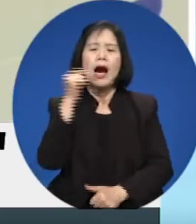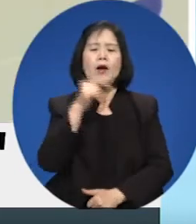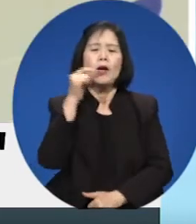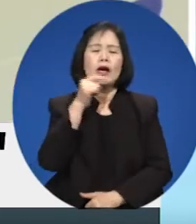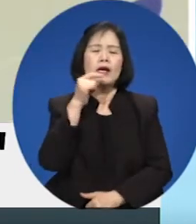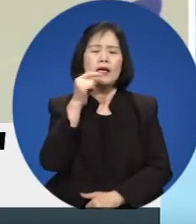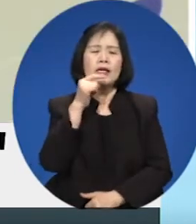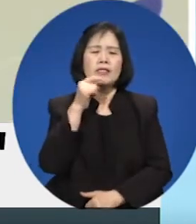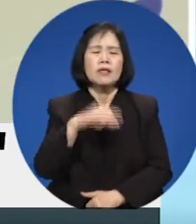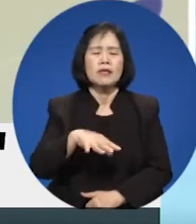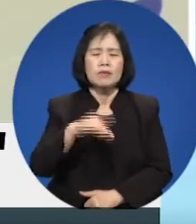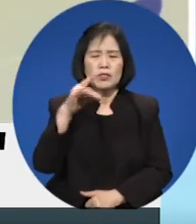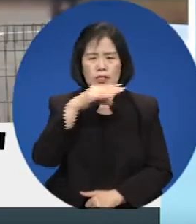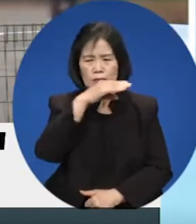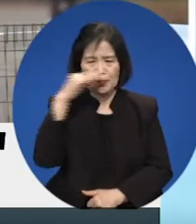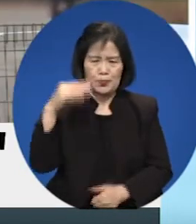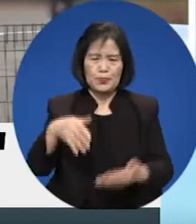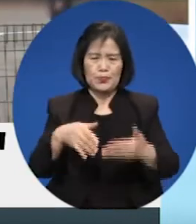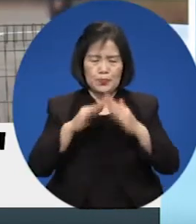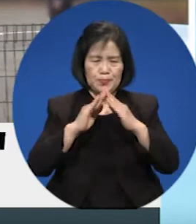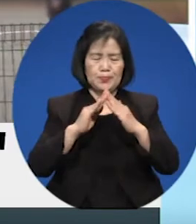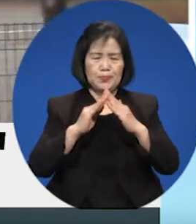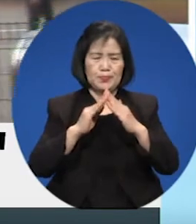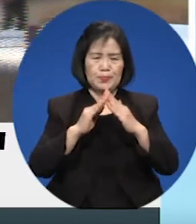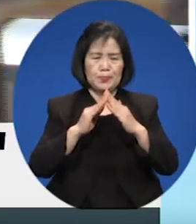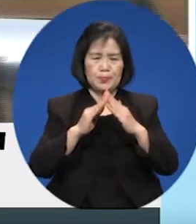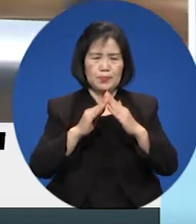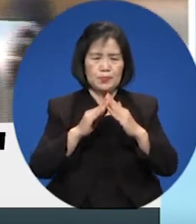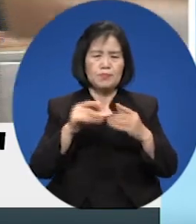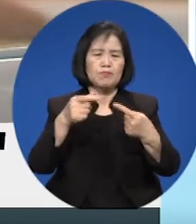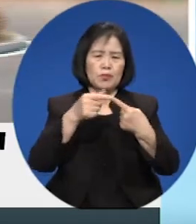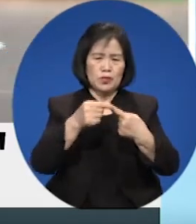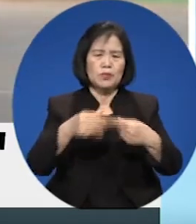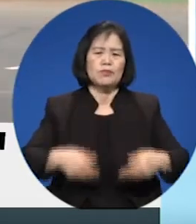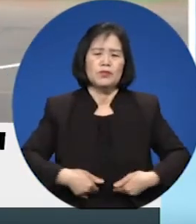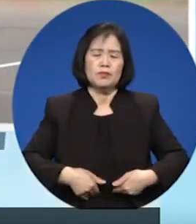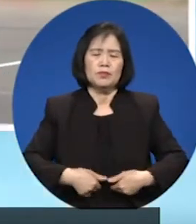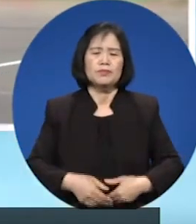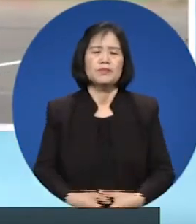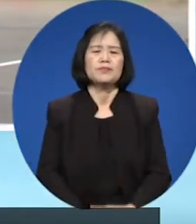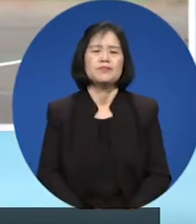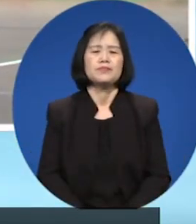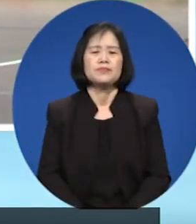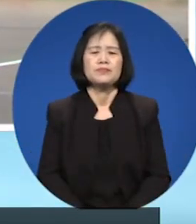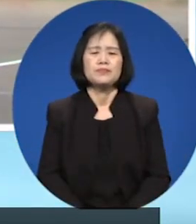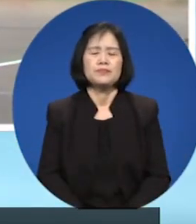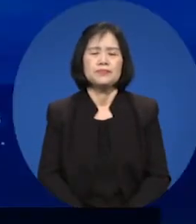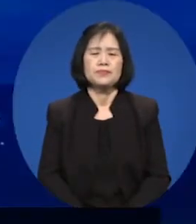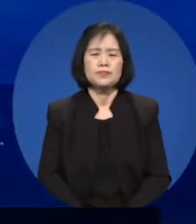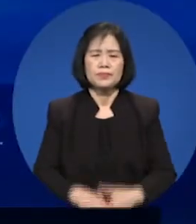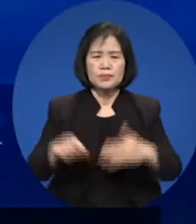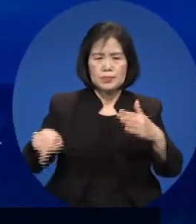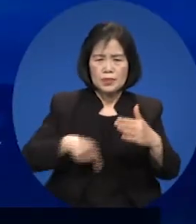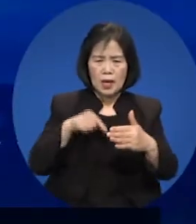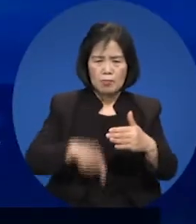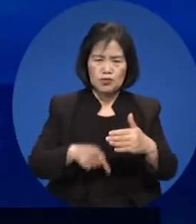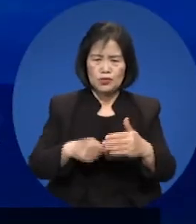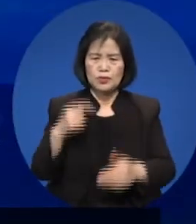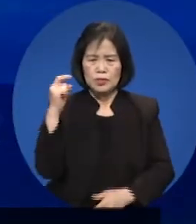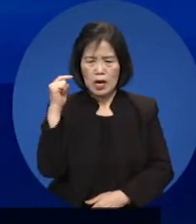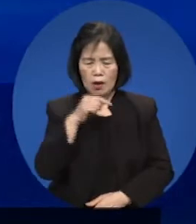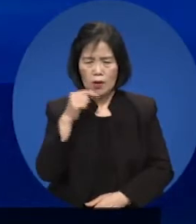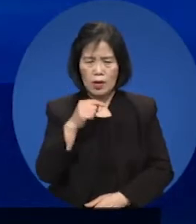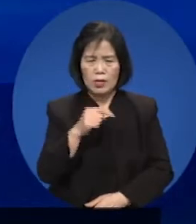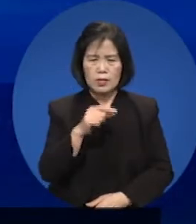먼저 제도적으로 적립을 해 놓은 것이 먼저 선 수리가 아니까 이렇게 생각을 합니다 예 내부통제 시스템의 강화 비단